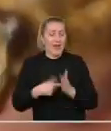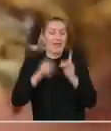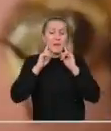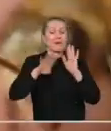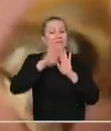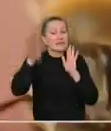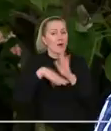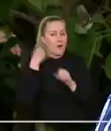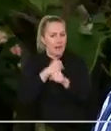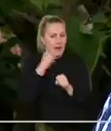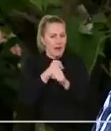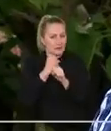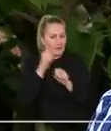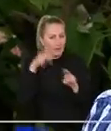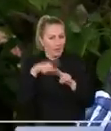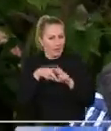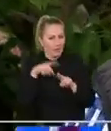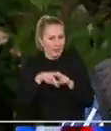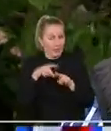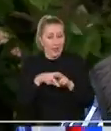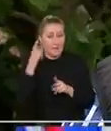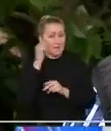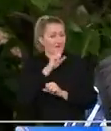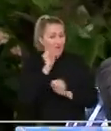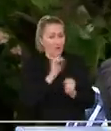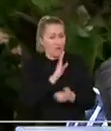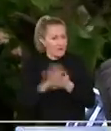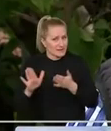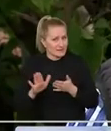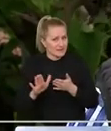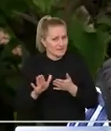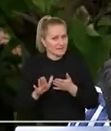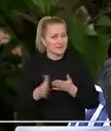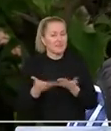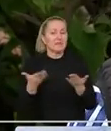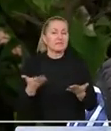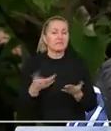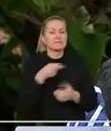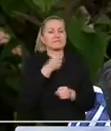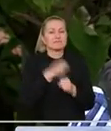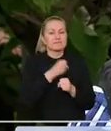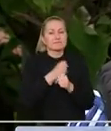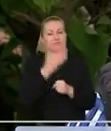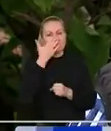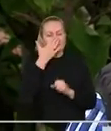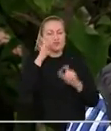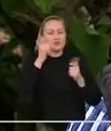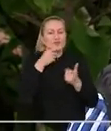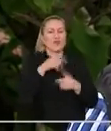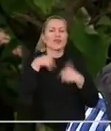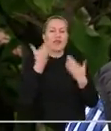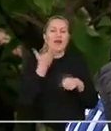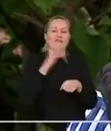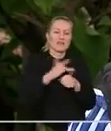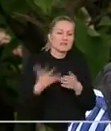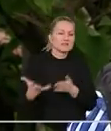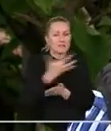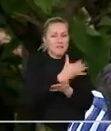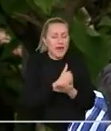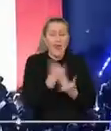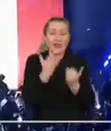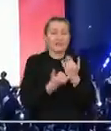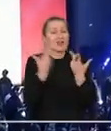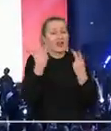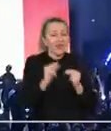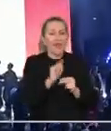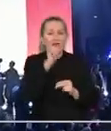czas pracują, nie śpią. I praca polega na tym, że raz, że przynoszą zbiory, jak nie, to jest praca w